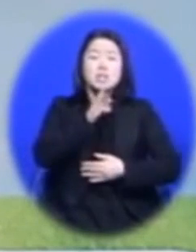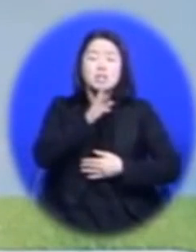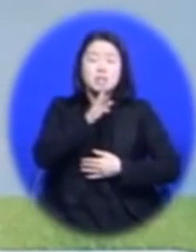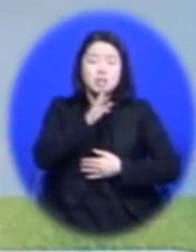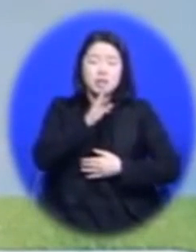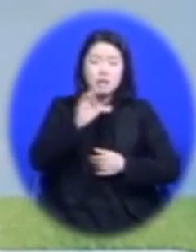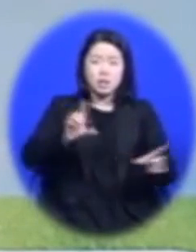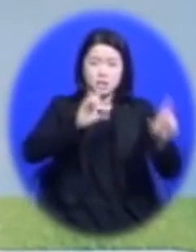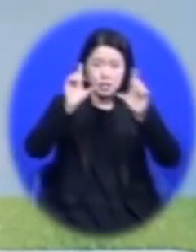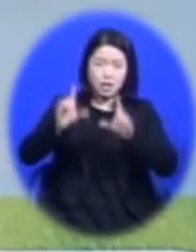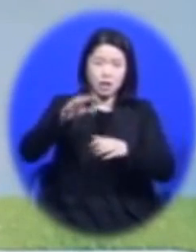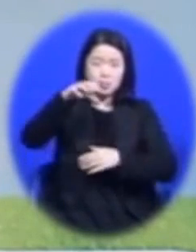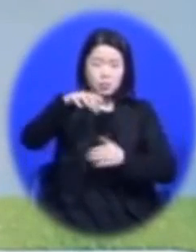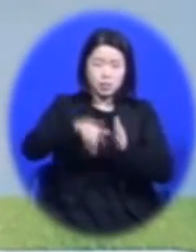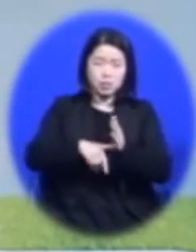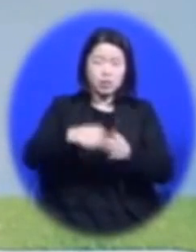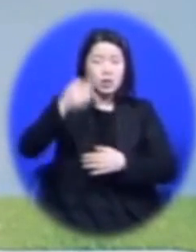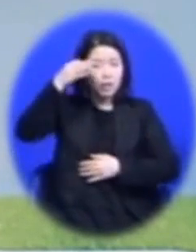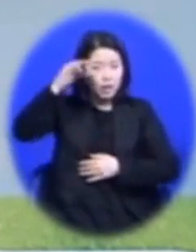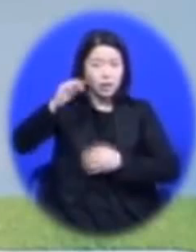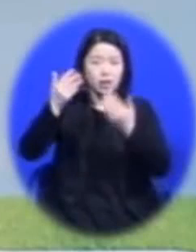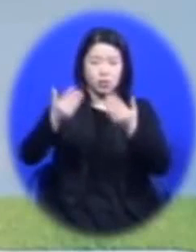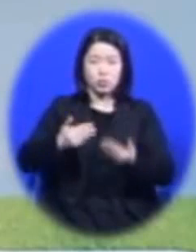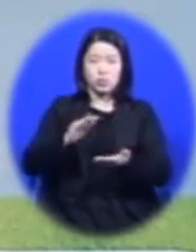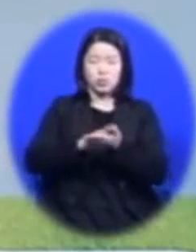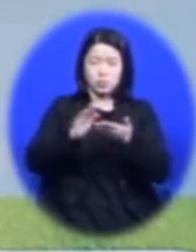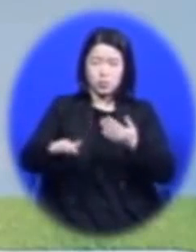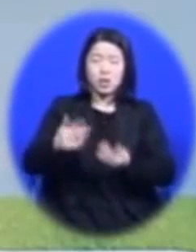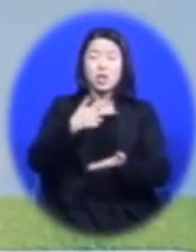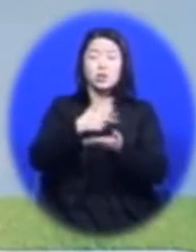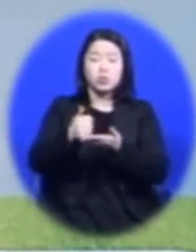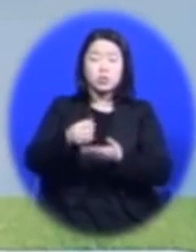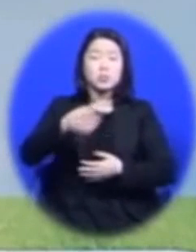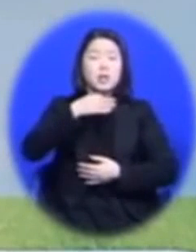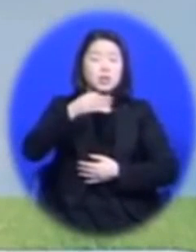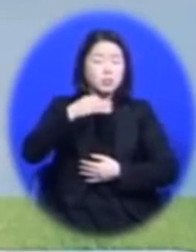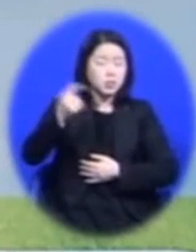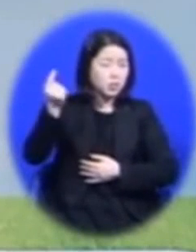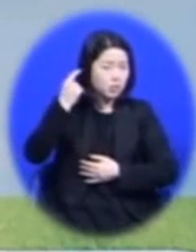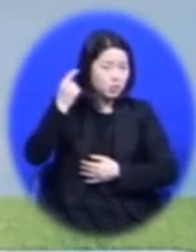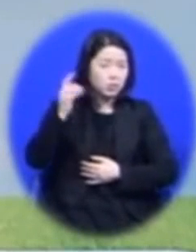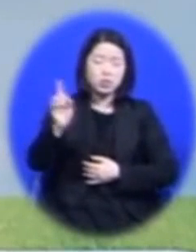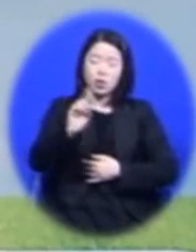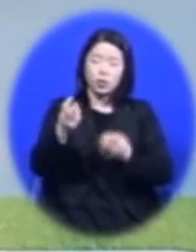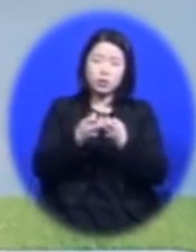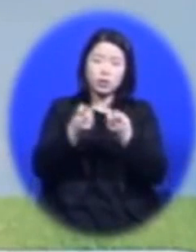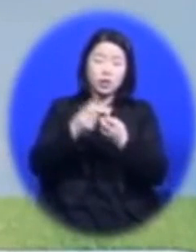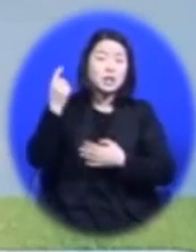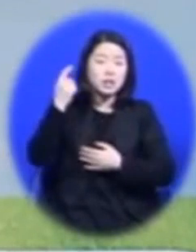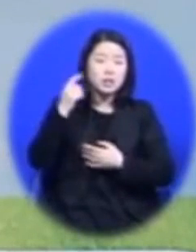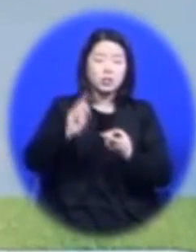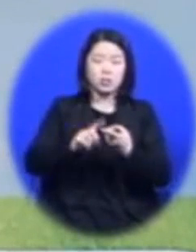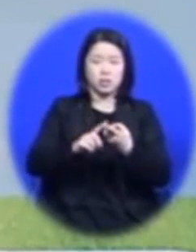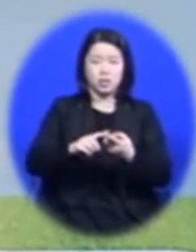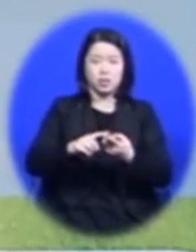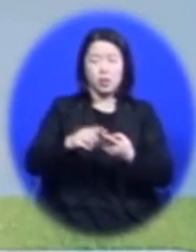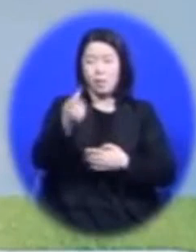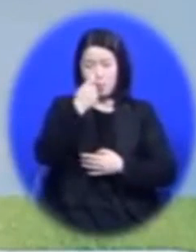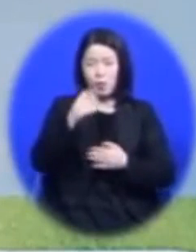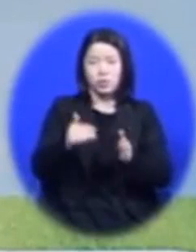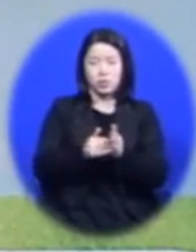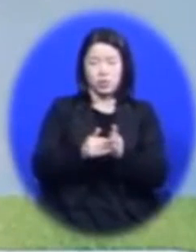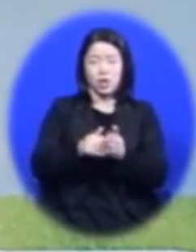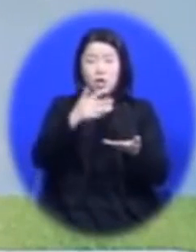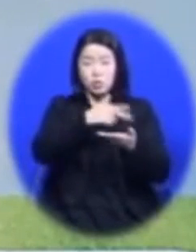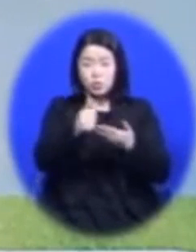저에게 깨닫게 하셨어요. 주님의 음성을 듣는 것은 어떻게 듣는 건지 주님의